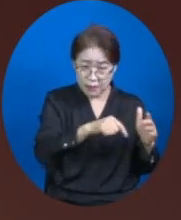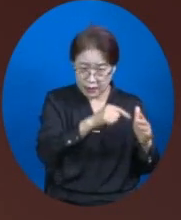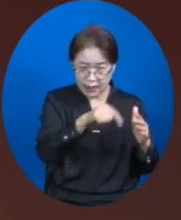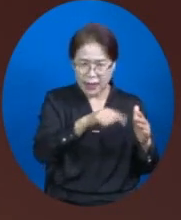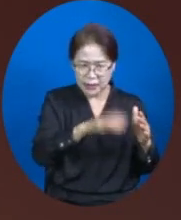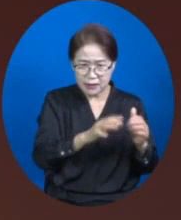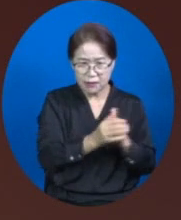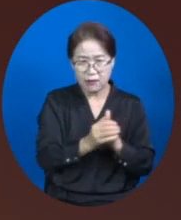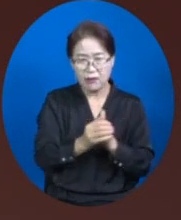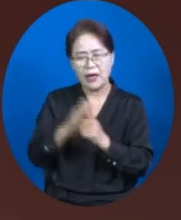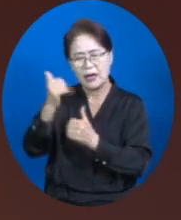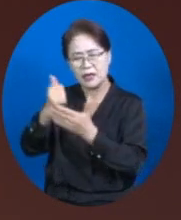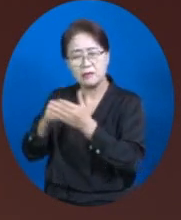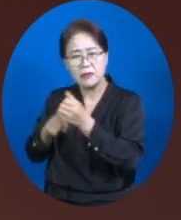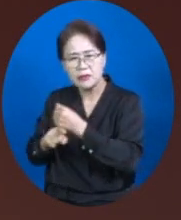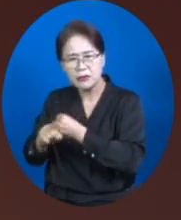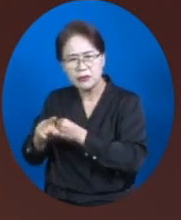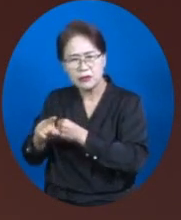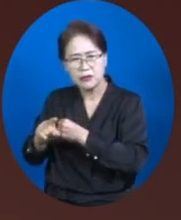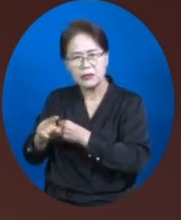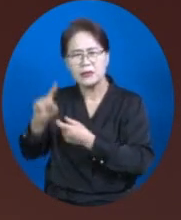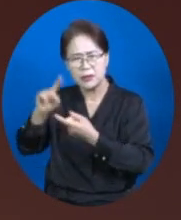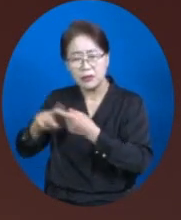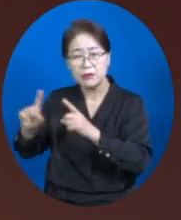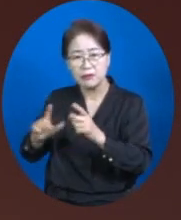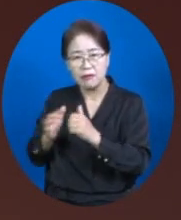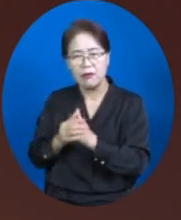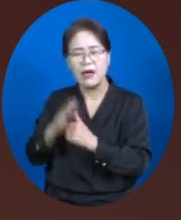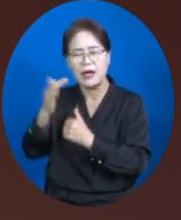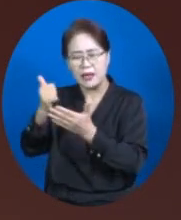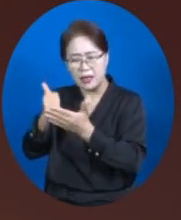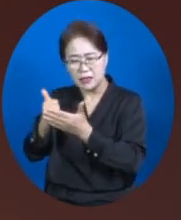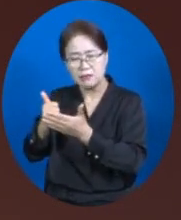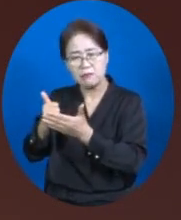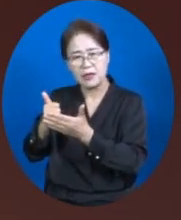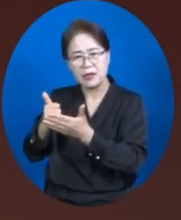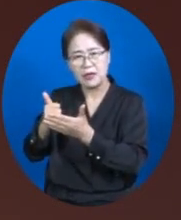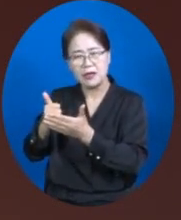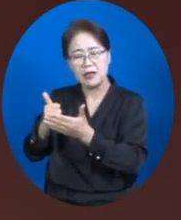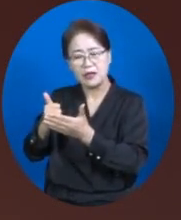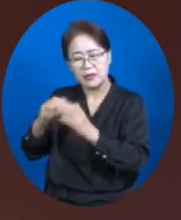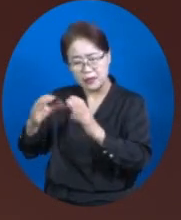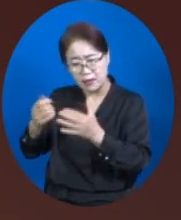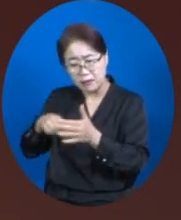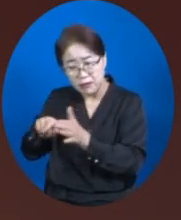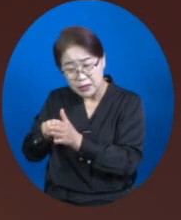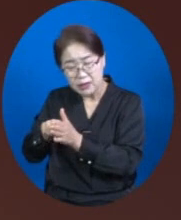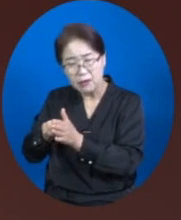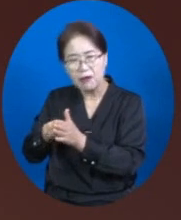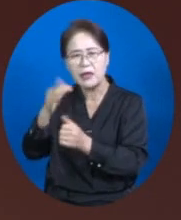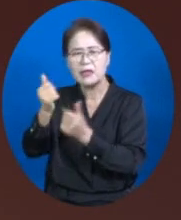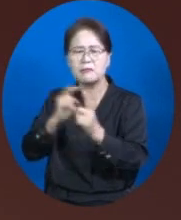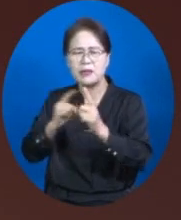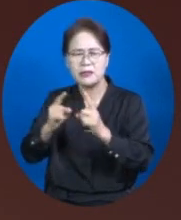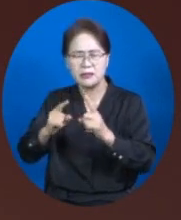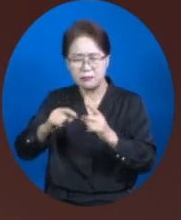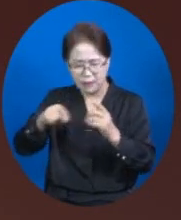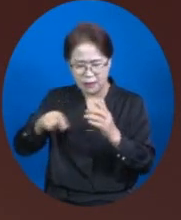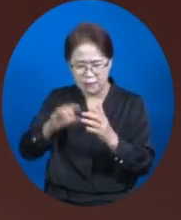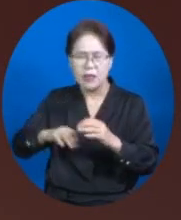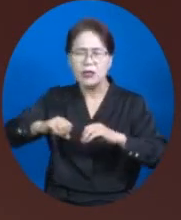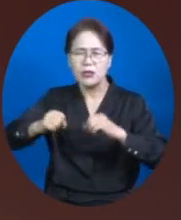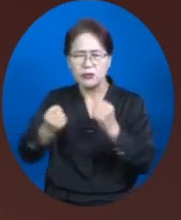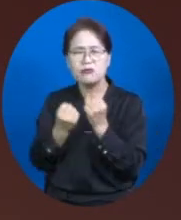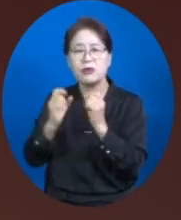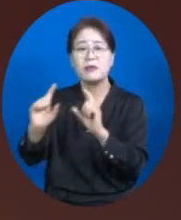그것은 바로 내가 하나님의 나라와 의를 구하며 사는 것입니다 하나님의 말씀 앞에 순종하는 삶을